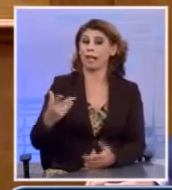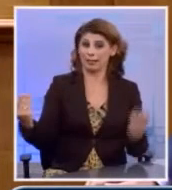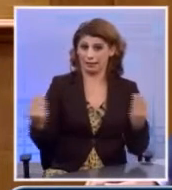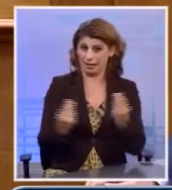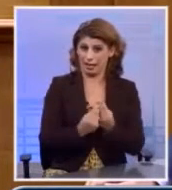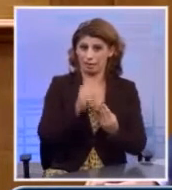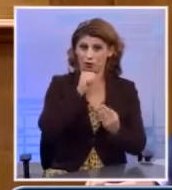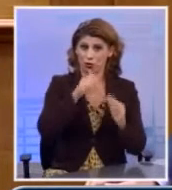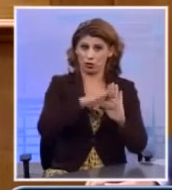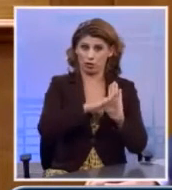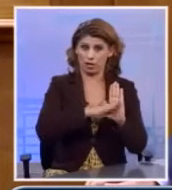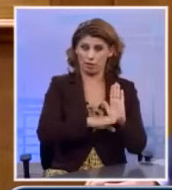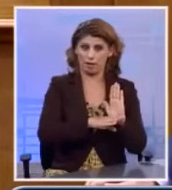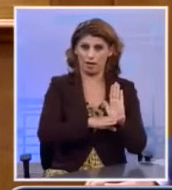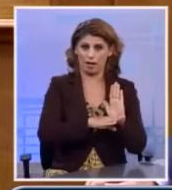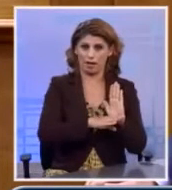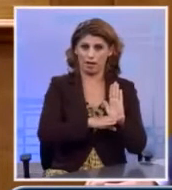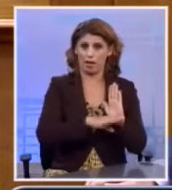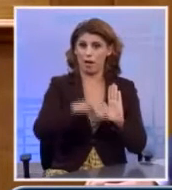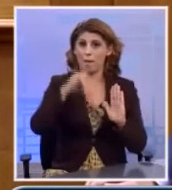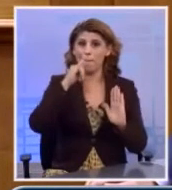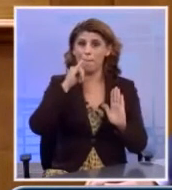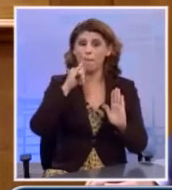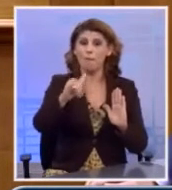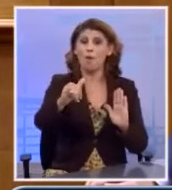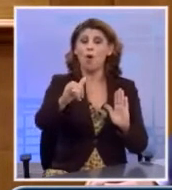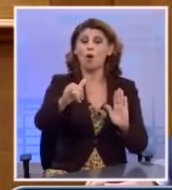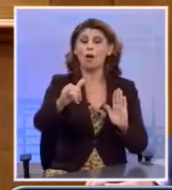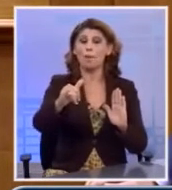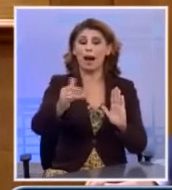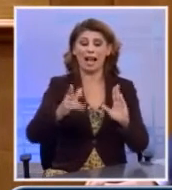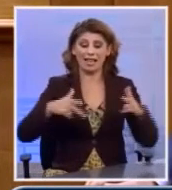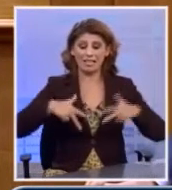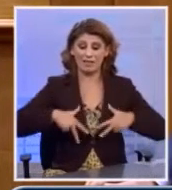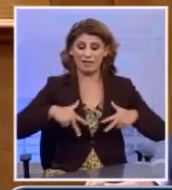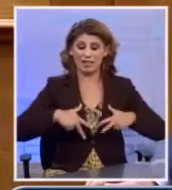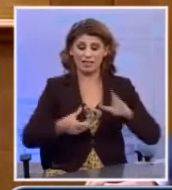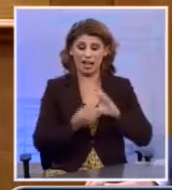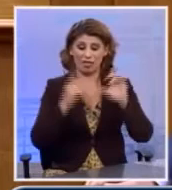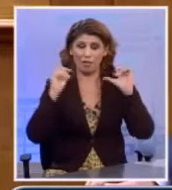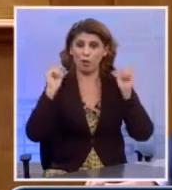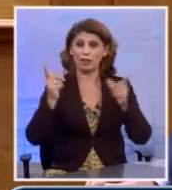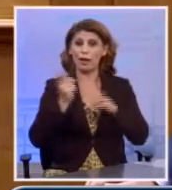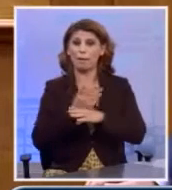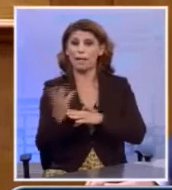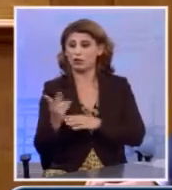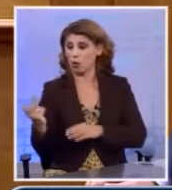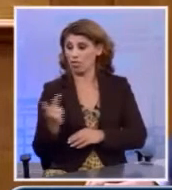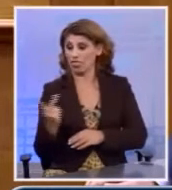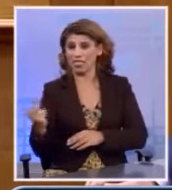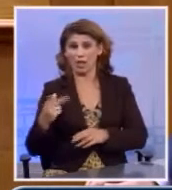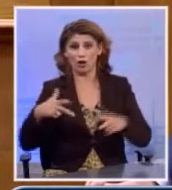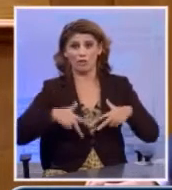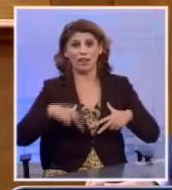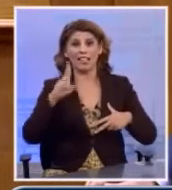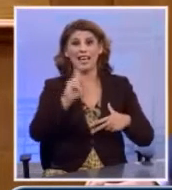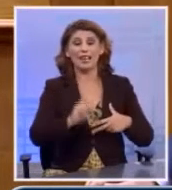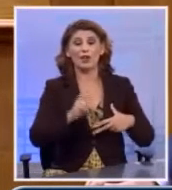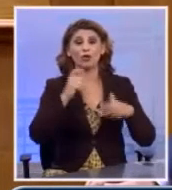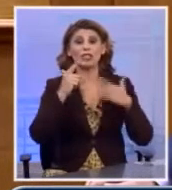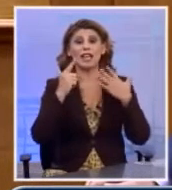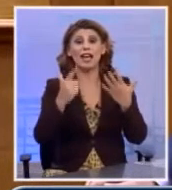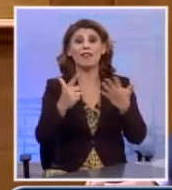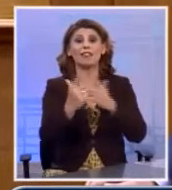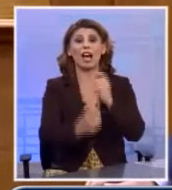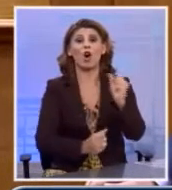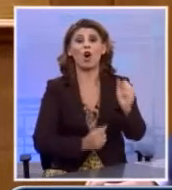με το Σύνταγμα η διαρκής άρνηση των κυβερνήσεών σας, Νέας Δημοκρατίας και ΠΑΣΟΚ, επί 27